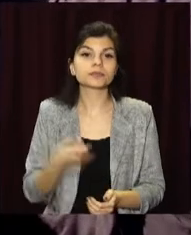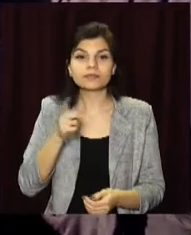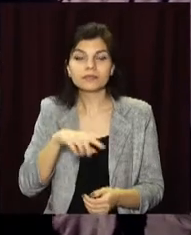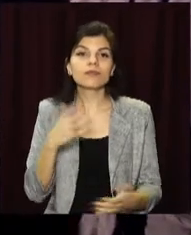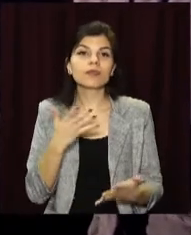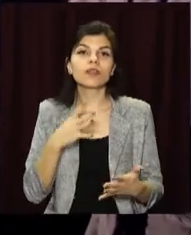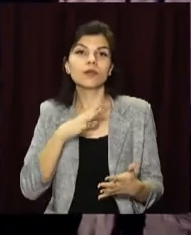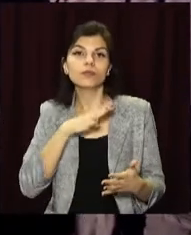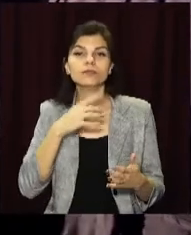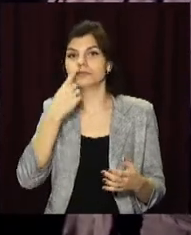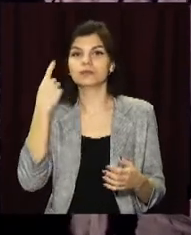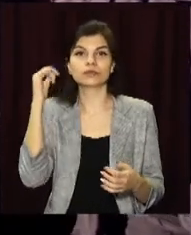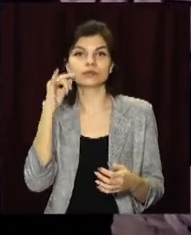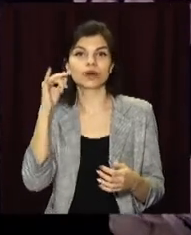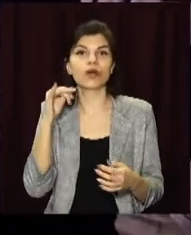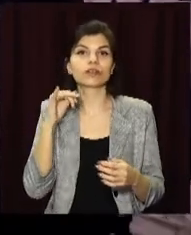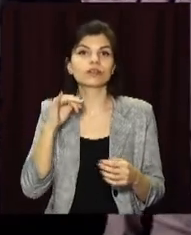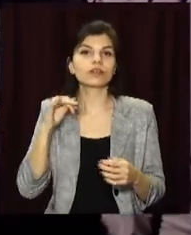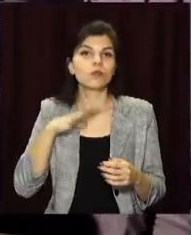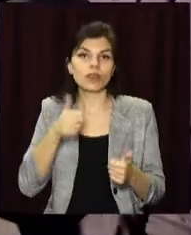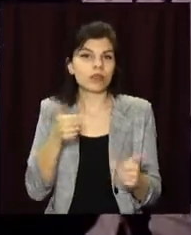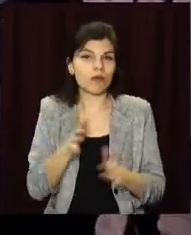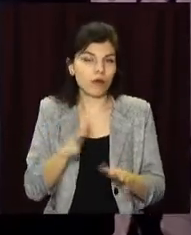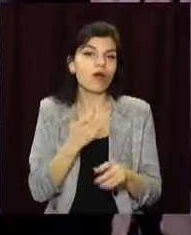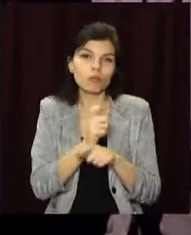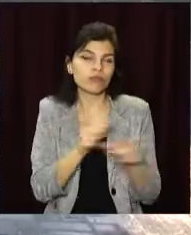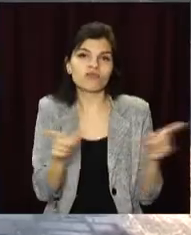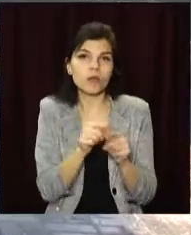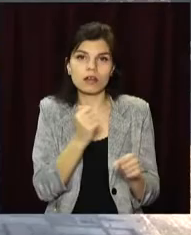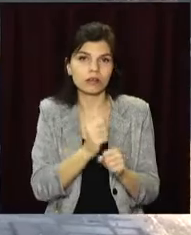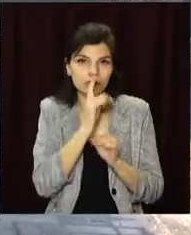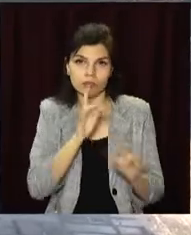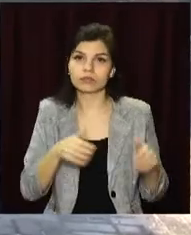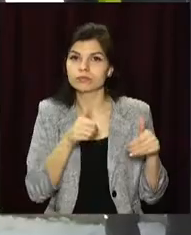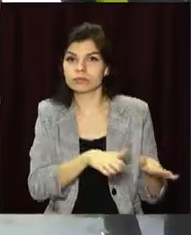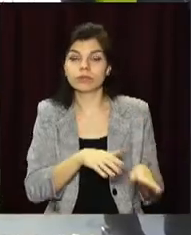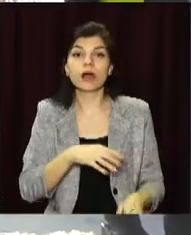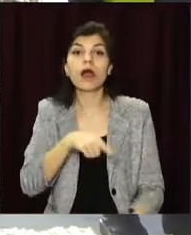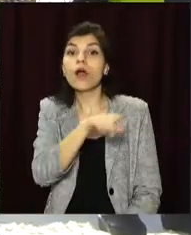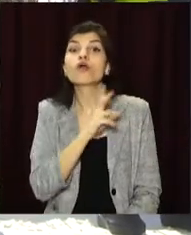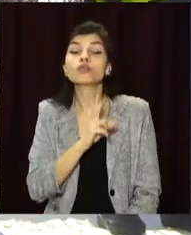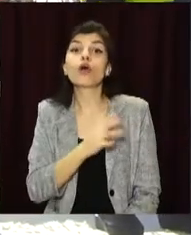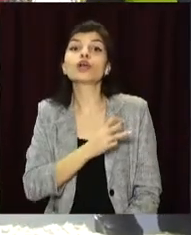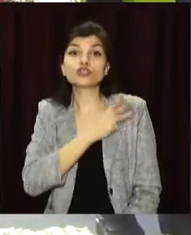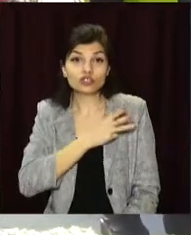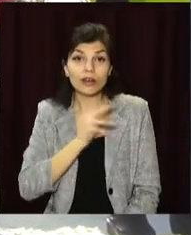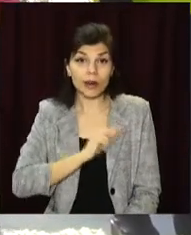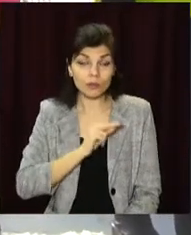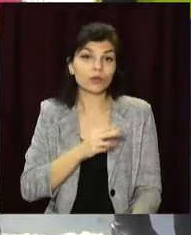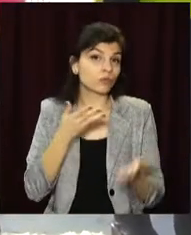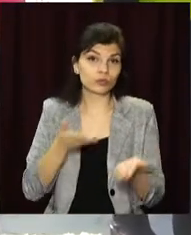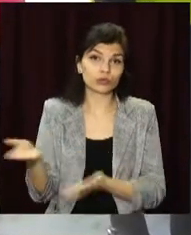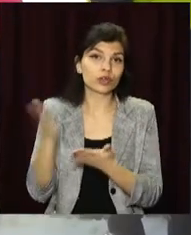и тех саботажей, которые она устраивала, работать больше не будет. Хто прагне знайти нову роботу, чекають на